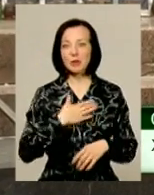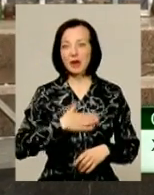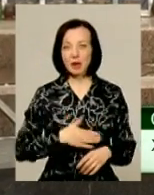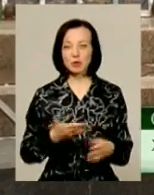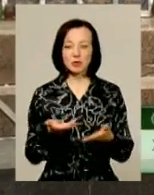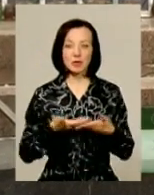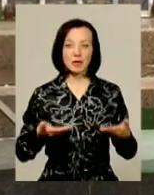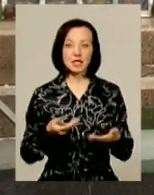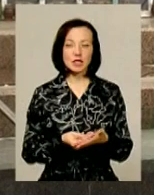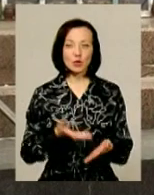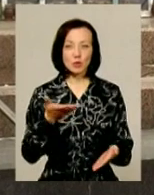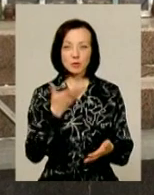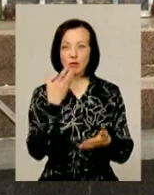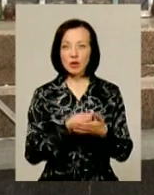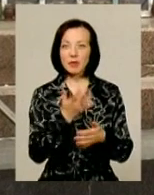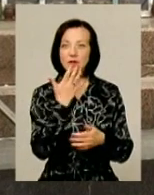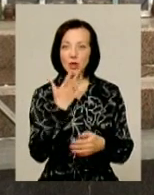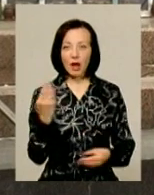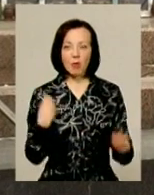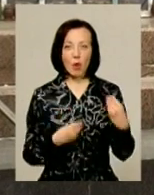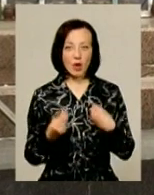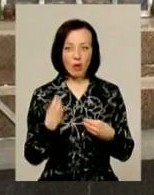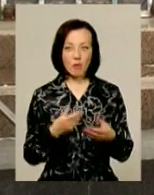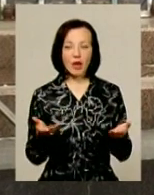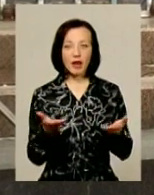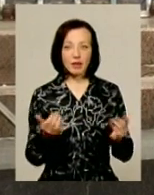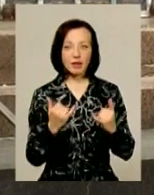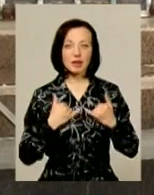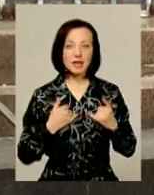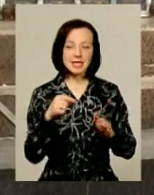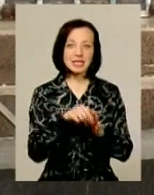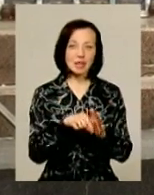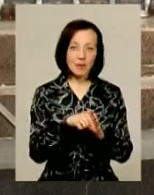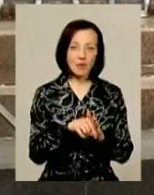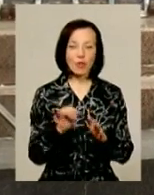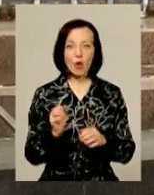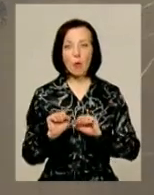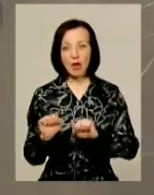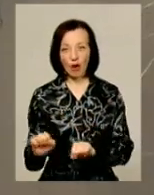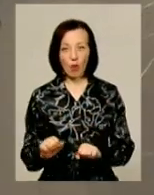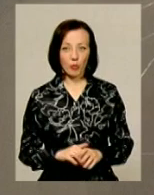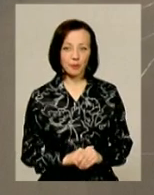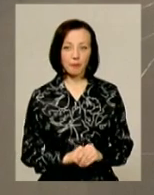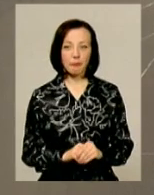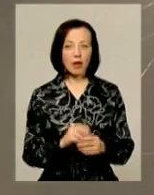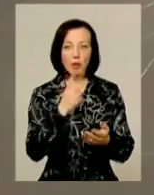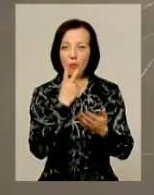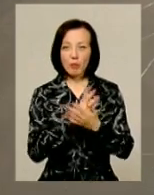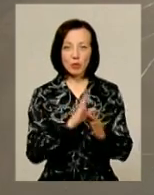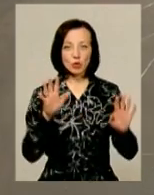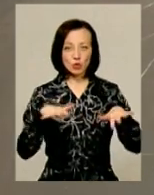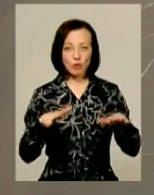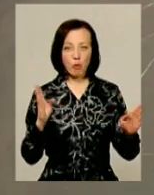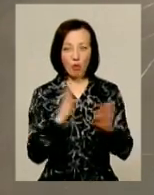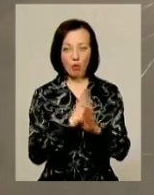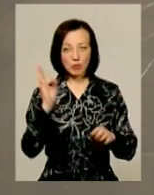що ми цінуємо, дорожимо своїм національним одягом, який є для нас і символом, і оберегом. Попри дощову погоду,